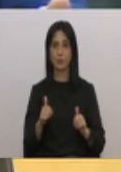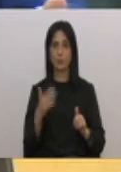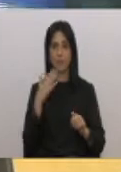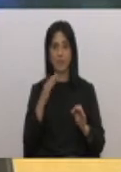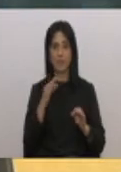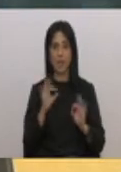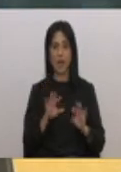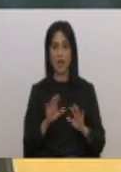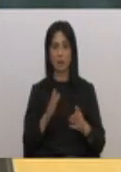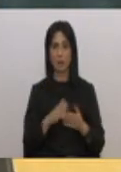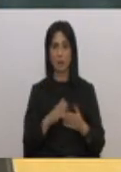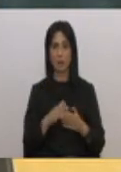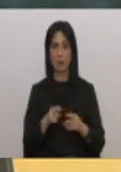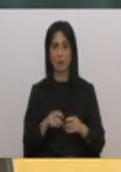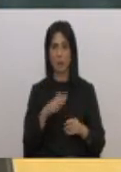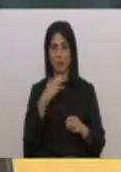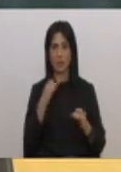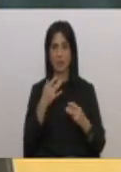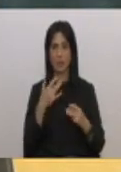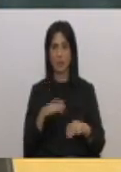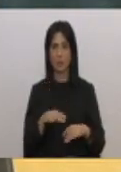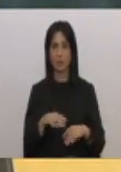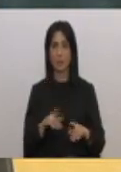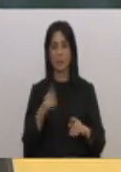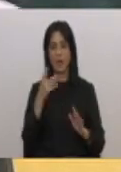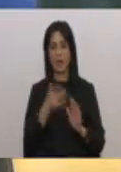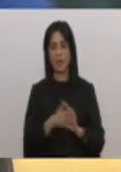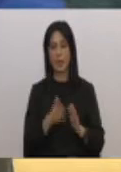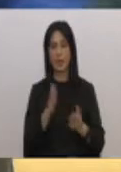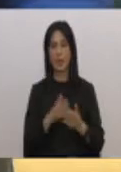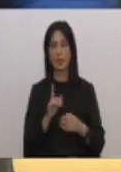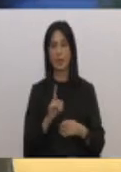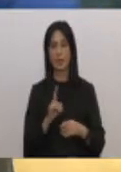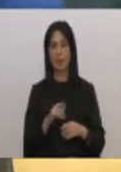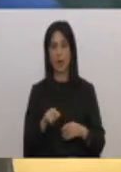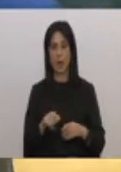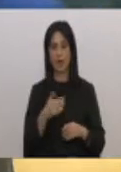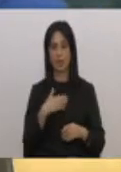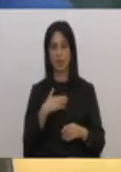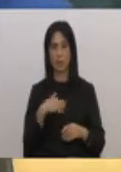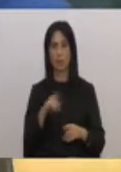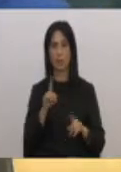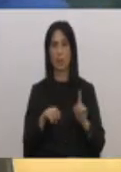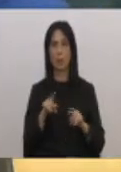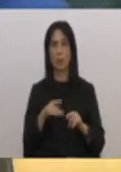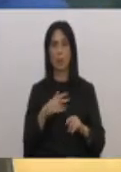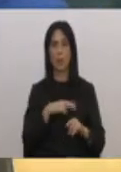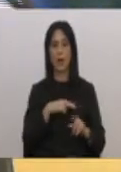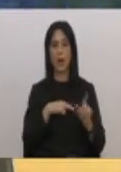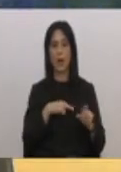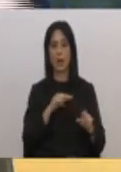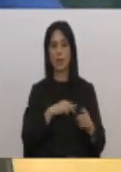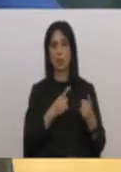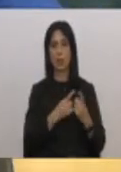სამართლებრივად არასწორი არის, ამაზეც ბევრი ვისაუბრეთ. გასაგები არის, რომ აქ ჩვენმა ზოგიერთმა პარლამენტარმა